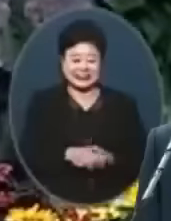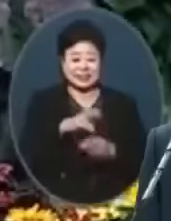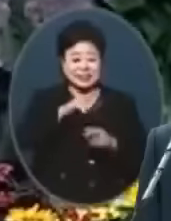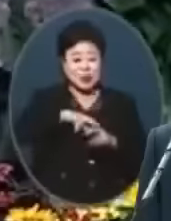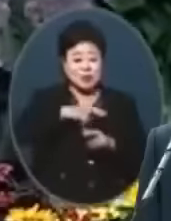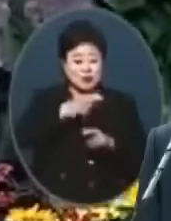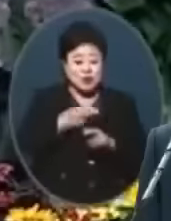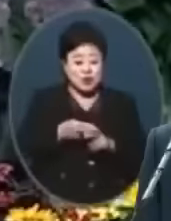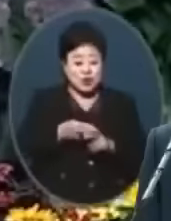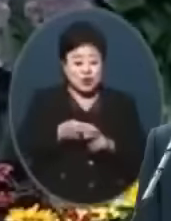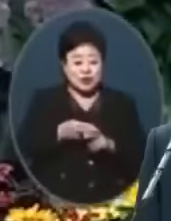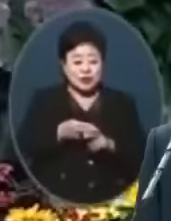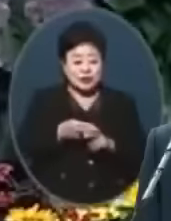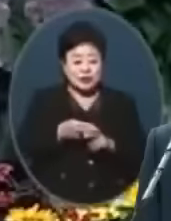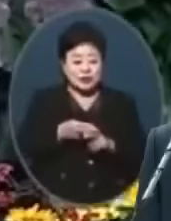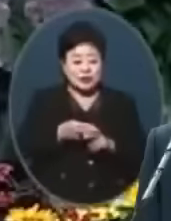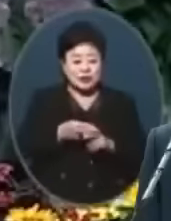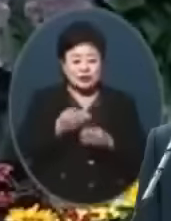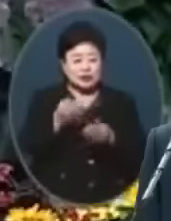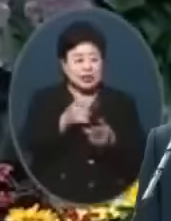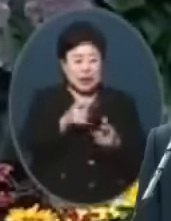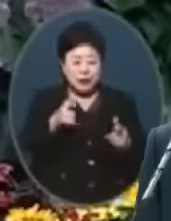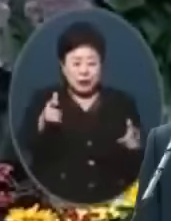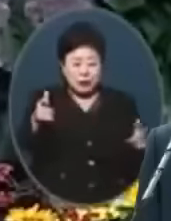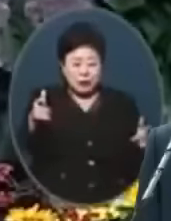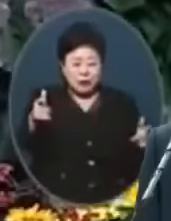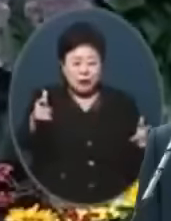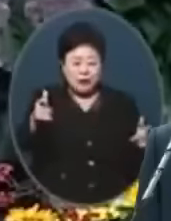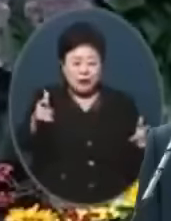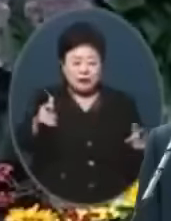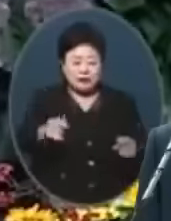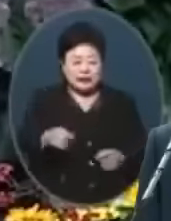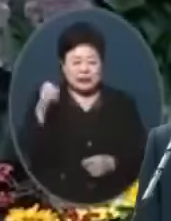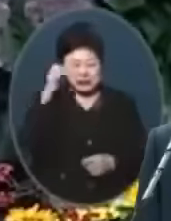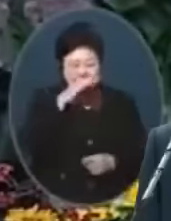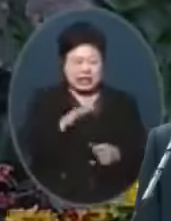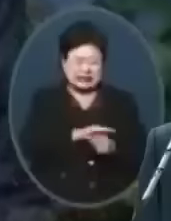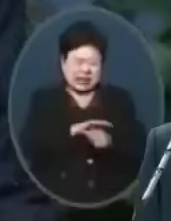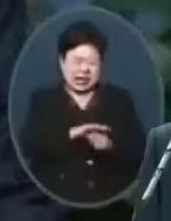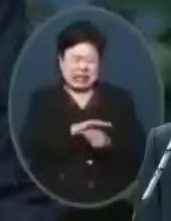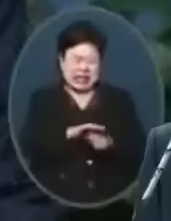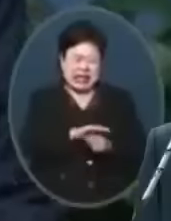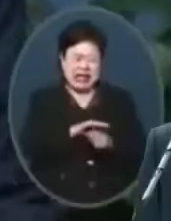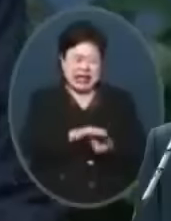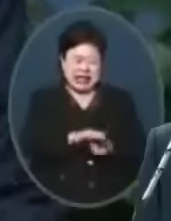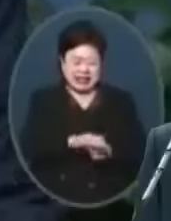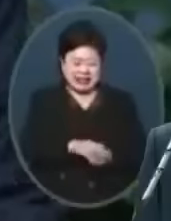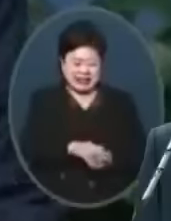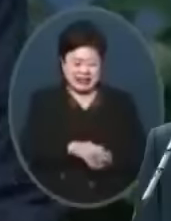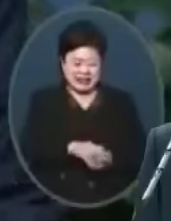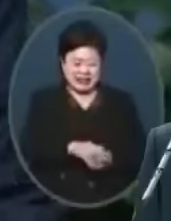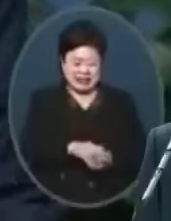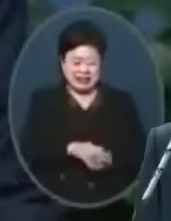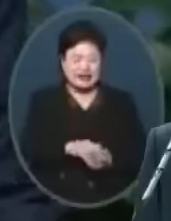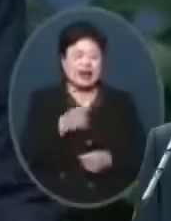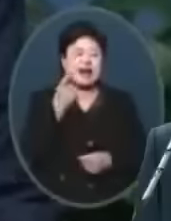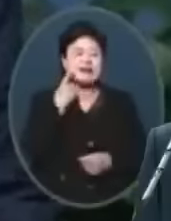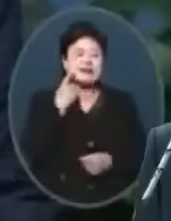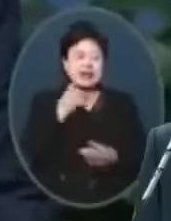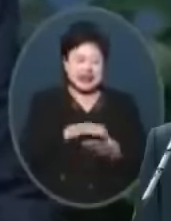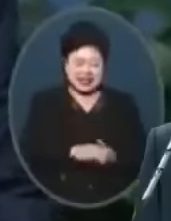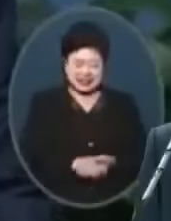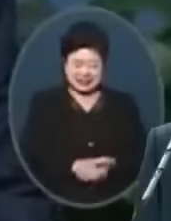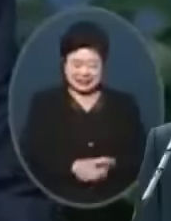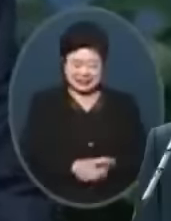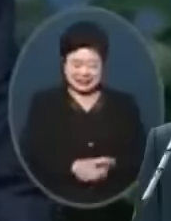선물을 드리지 아니하고 나 당신을 사랑합니다, 그건 거짓말입니다.